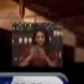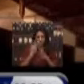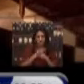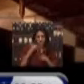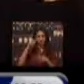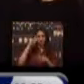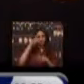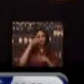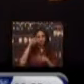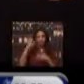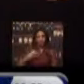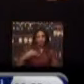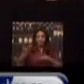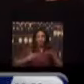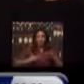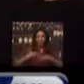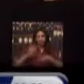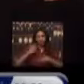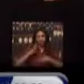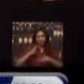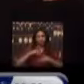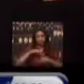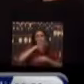بالرئاسة بتاعته والادارة بتاعته،